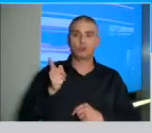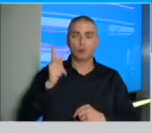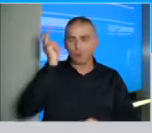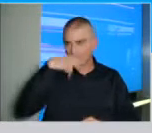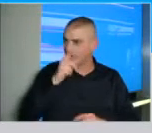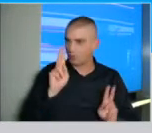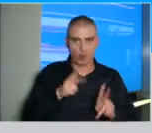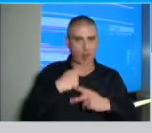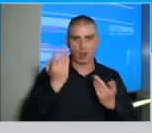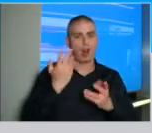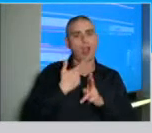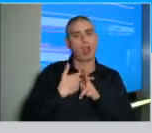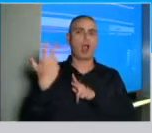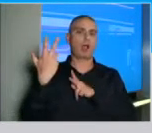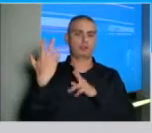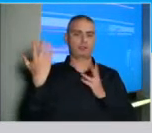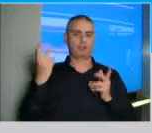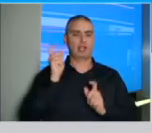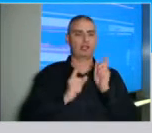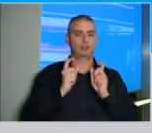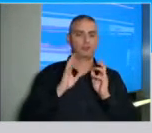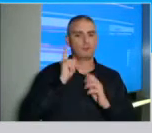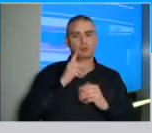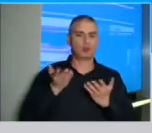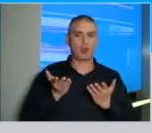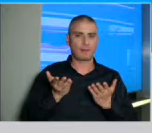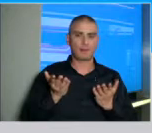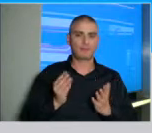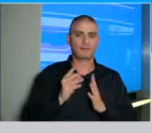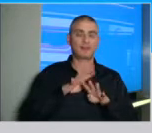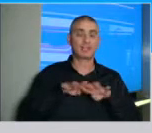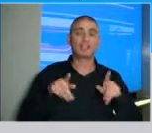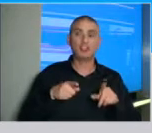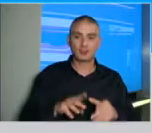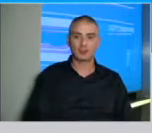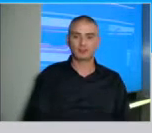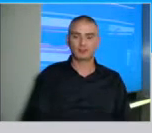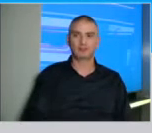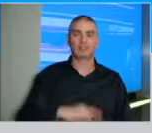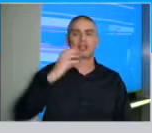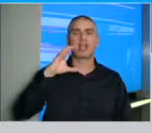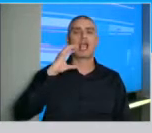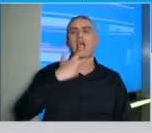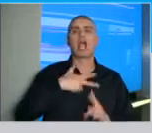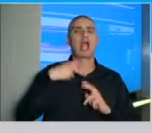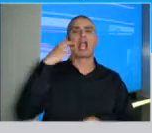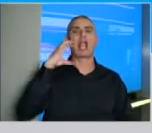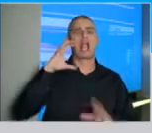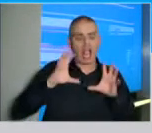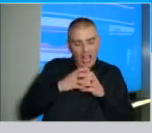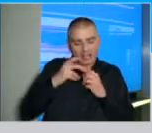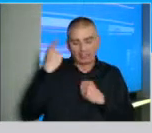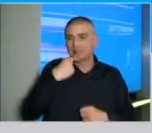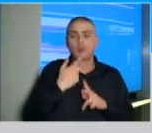מבין שהוא לא יכול ללכת רק על אנשי, מה שקוראים להם ברשתות, קאט זהות, רק האנשים האלה שבאמת